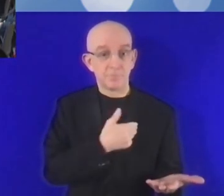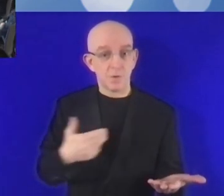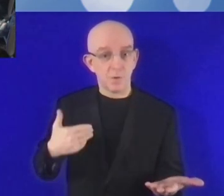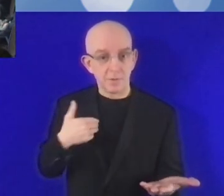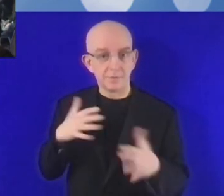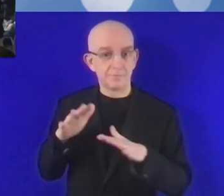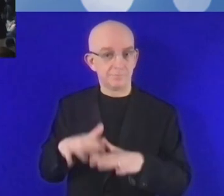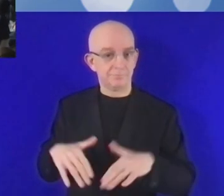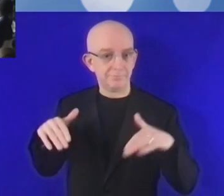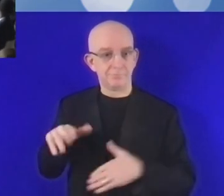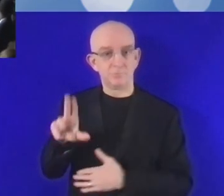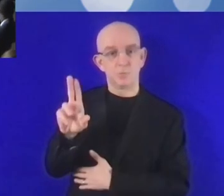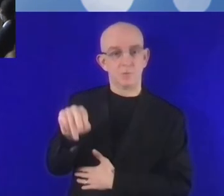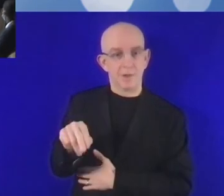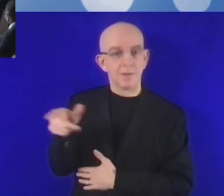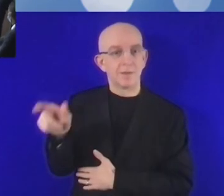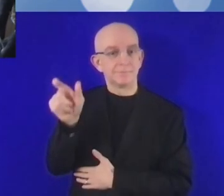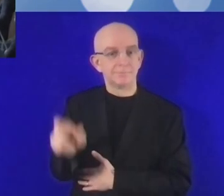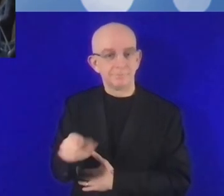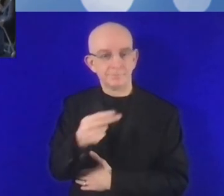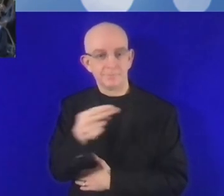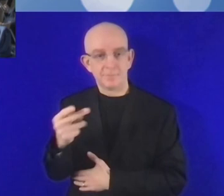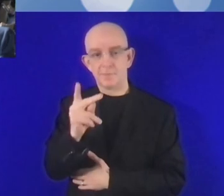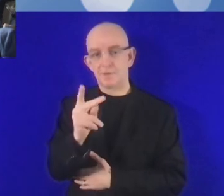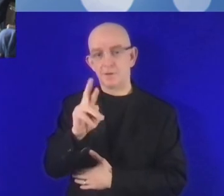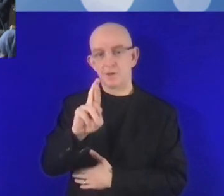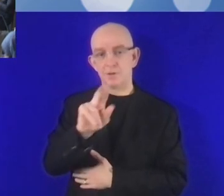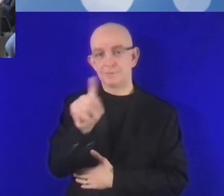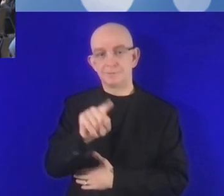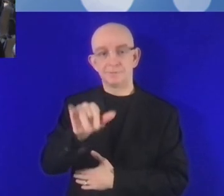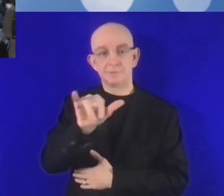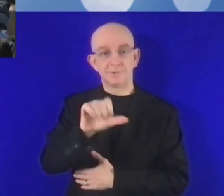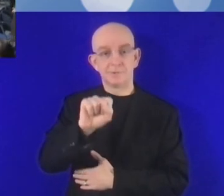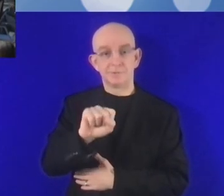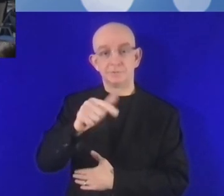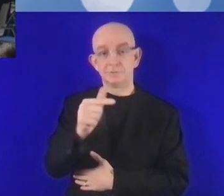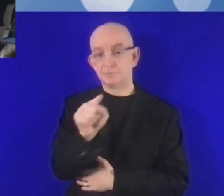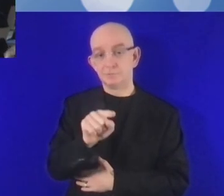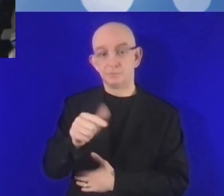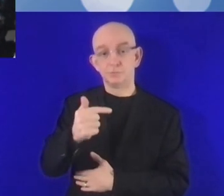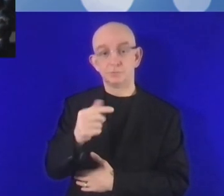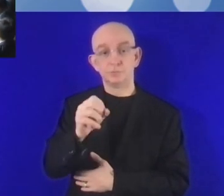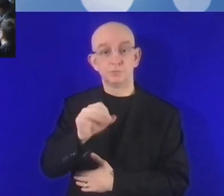правительства Республики Польша по форуму ООН господина Кшиштофа Шуберта. Вам слово.